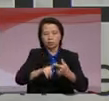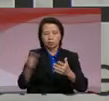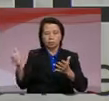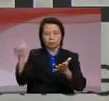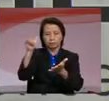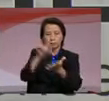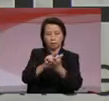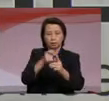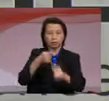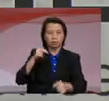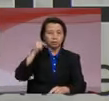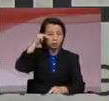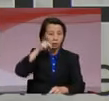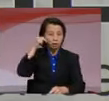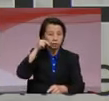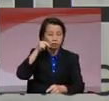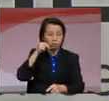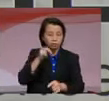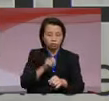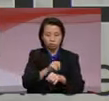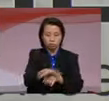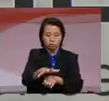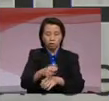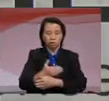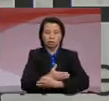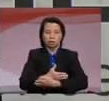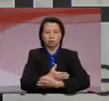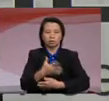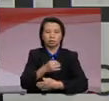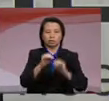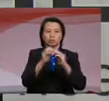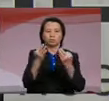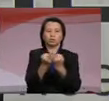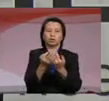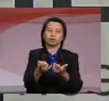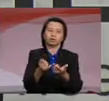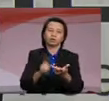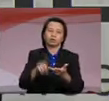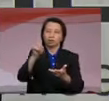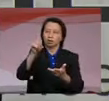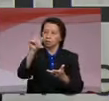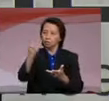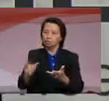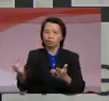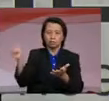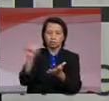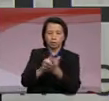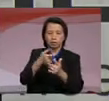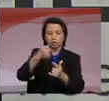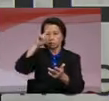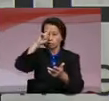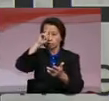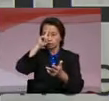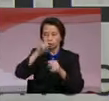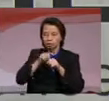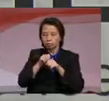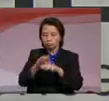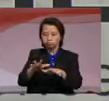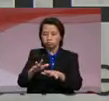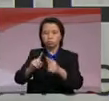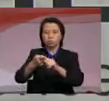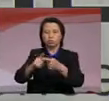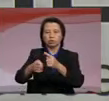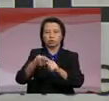balik daripada Nigeria menjangkiti anak dan ahli keluarga, dan juga seorang lagi yang balik dari India menjangkiti